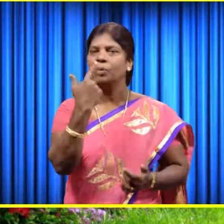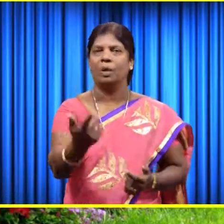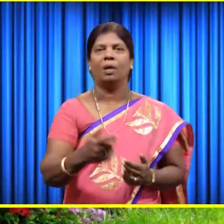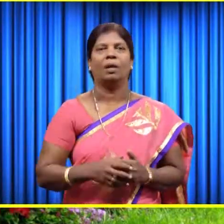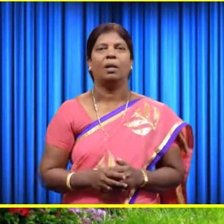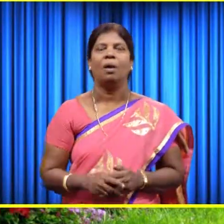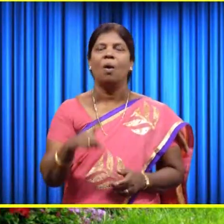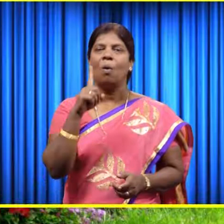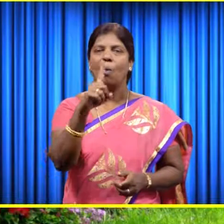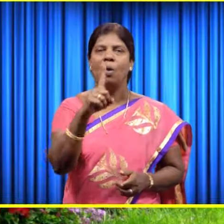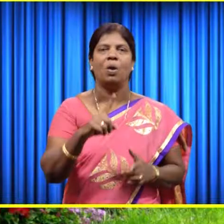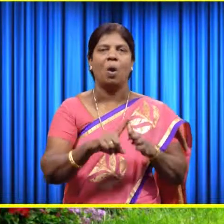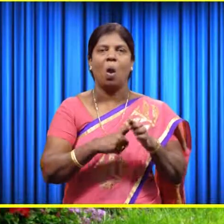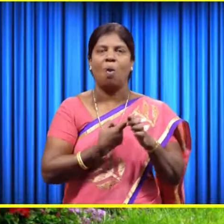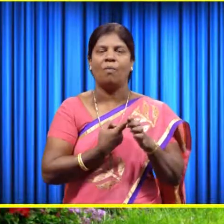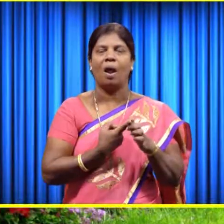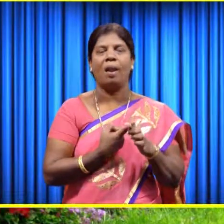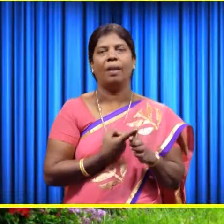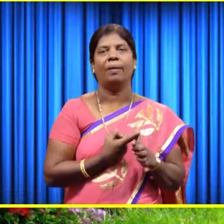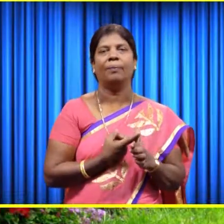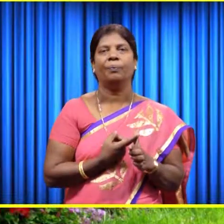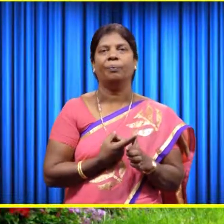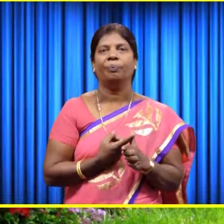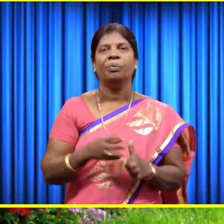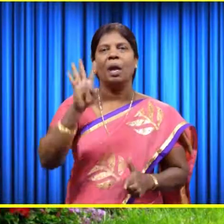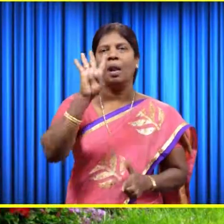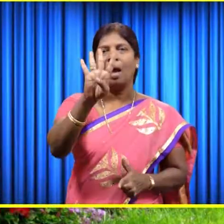என்றால், 1 யோவான் என்கிற புஸ்தகத்தில்